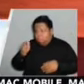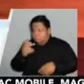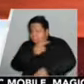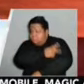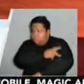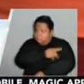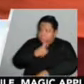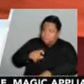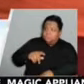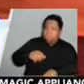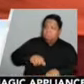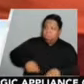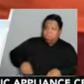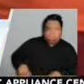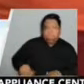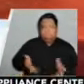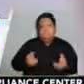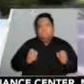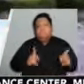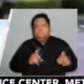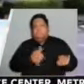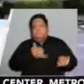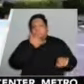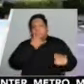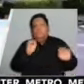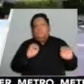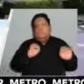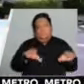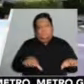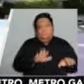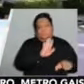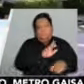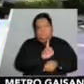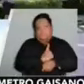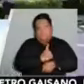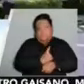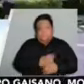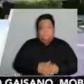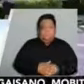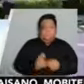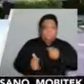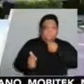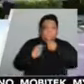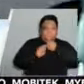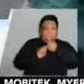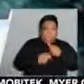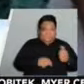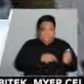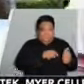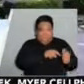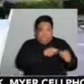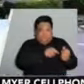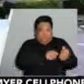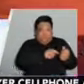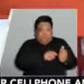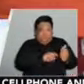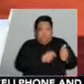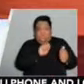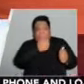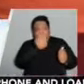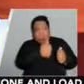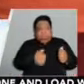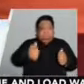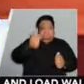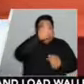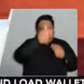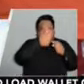siya ng kanyang trabaho. Sa tanong ko, may mas mataas pa sa nurse ng NKTI na sangkot sa kidney for sale scheme. Yan